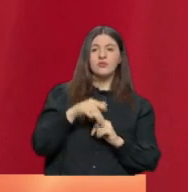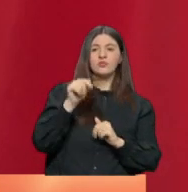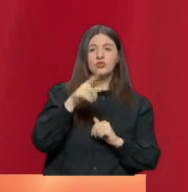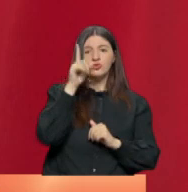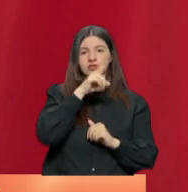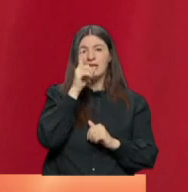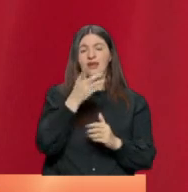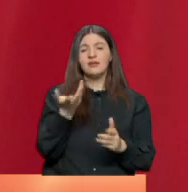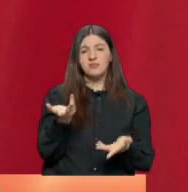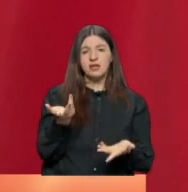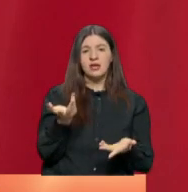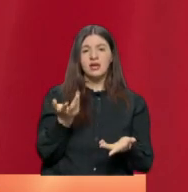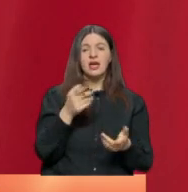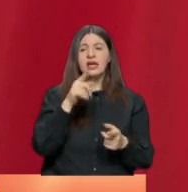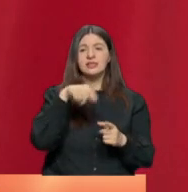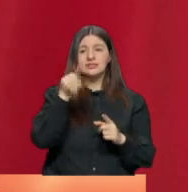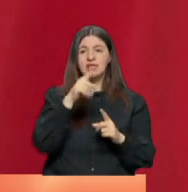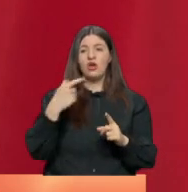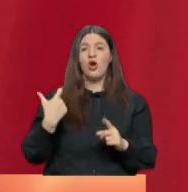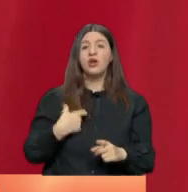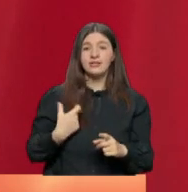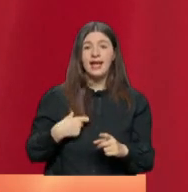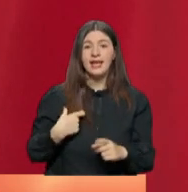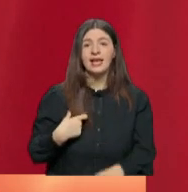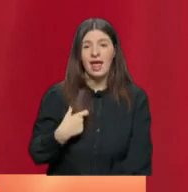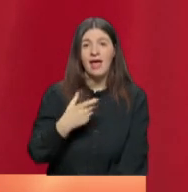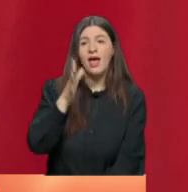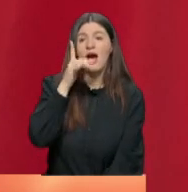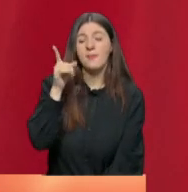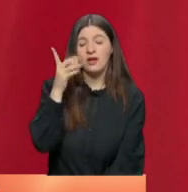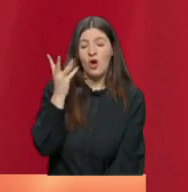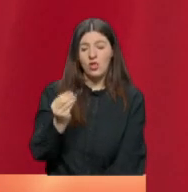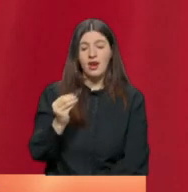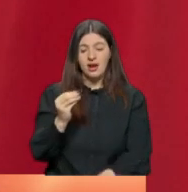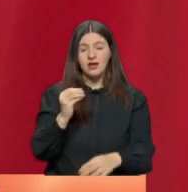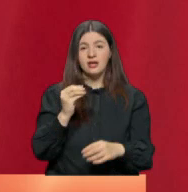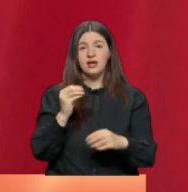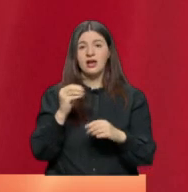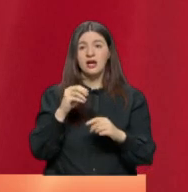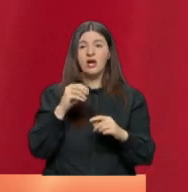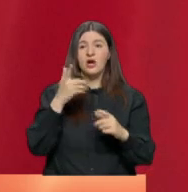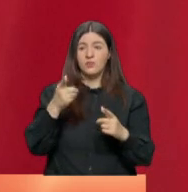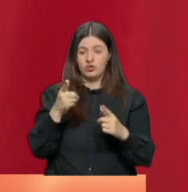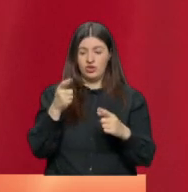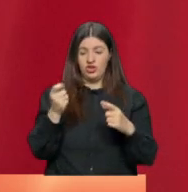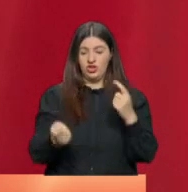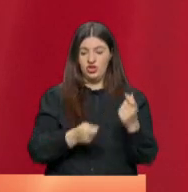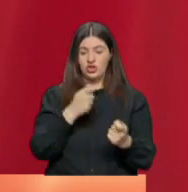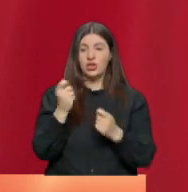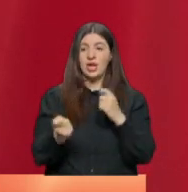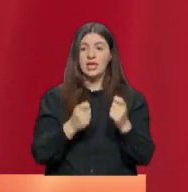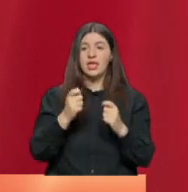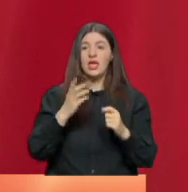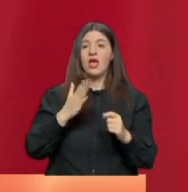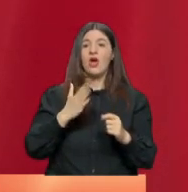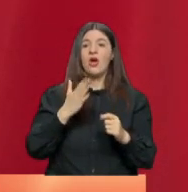Bundan dolayı da tabii sizlerin özellikle Amerika olarak bu işteki